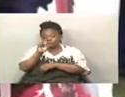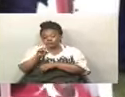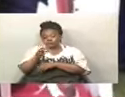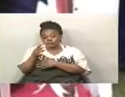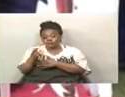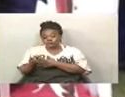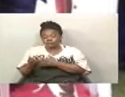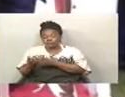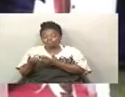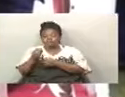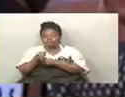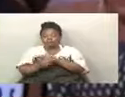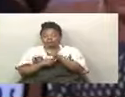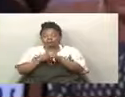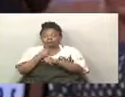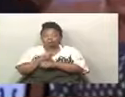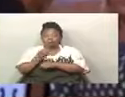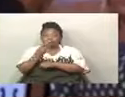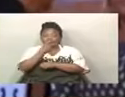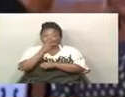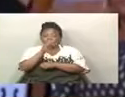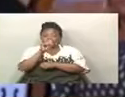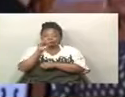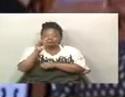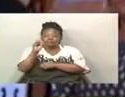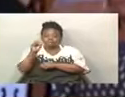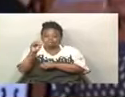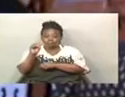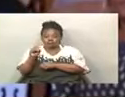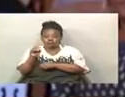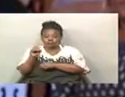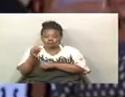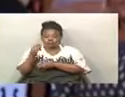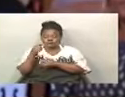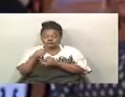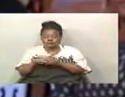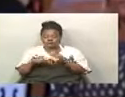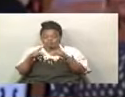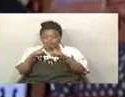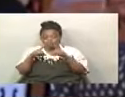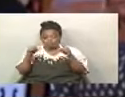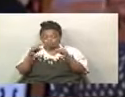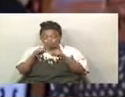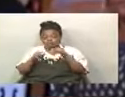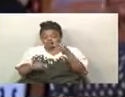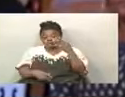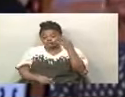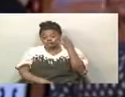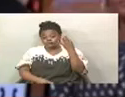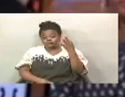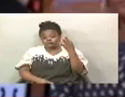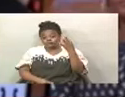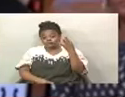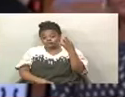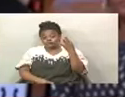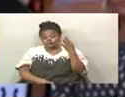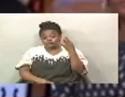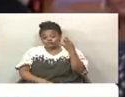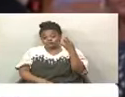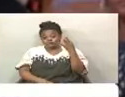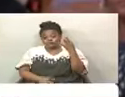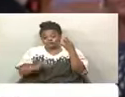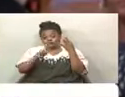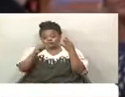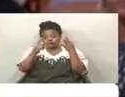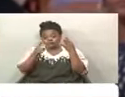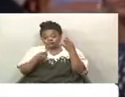za mwanga miyake jia kumye bire hati kiki umu ya ngamba magame vigambo visaku eshi kusoka